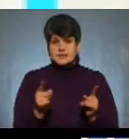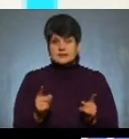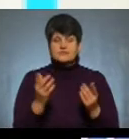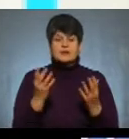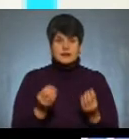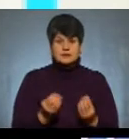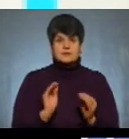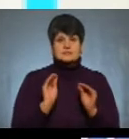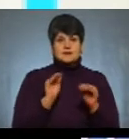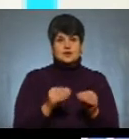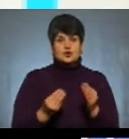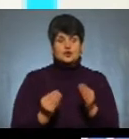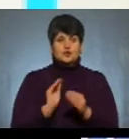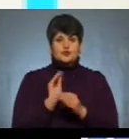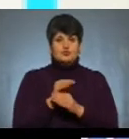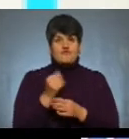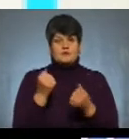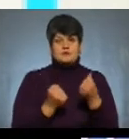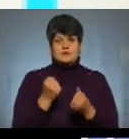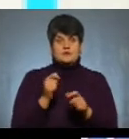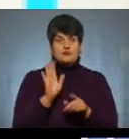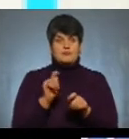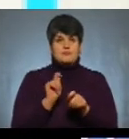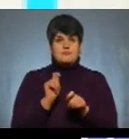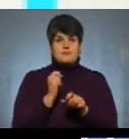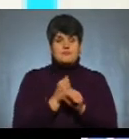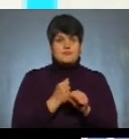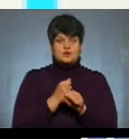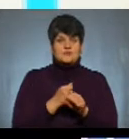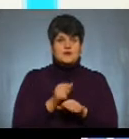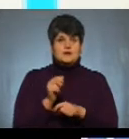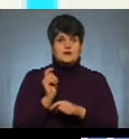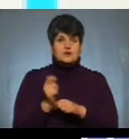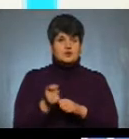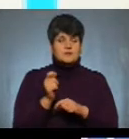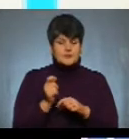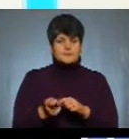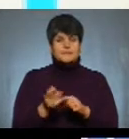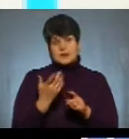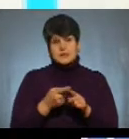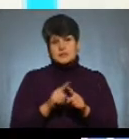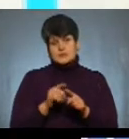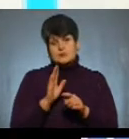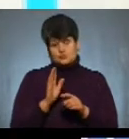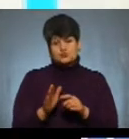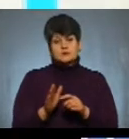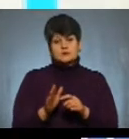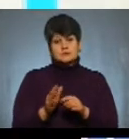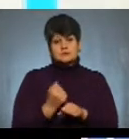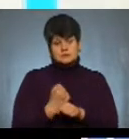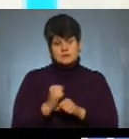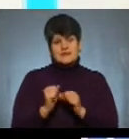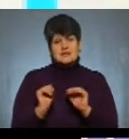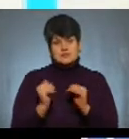часу, в розрізі дня, ми будемо виставляти додаткові екіпажі, які будуть превентивно працювати на маяках. І це, я думаю, що буде зумовлювати хоча